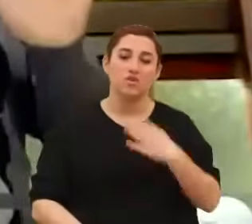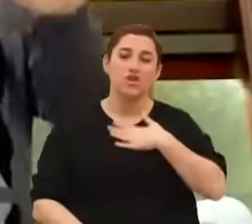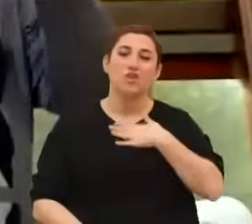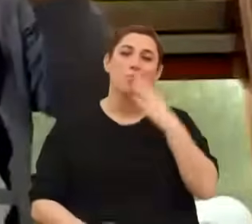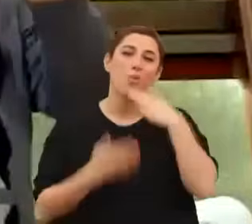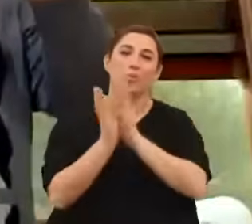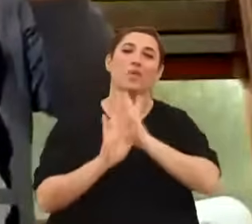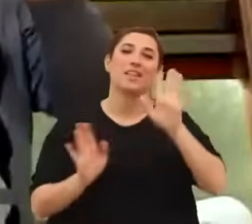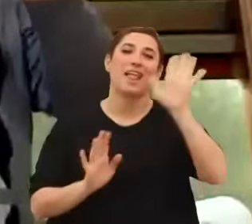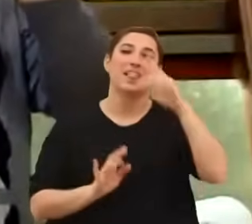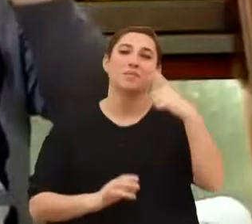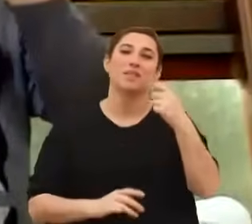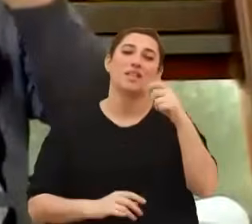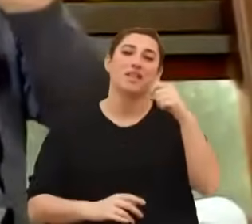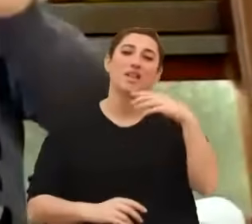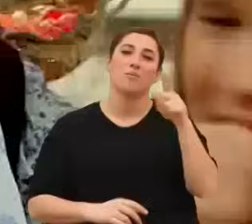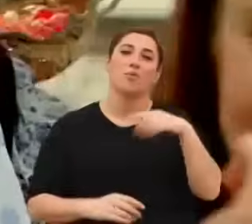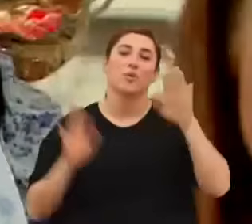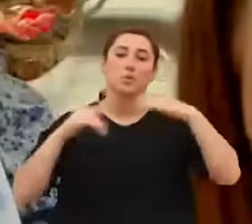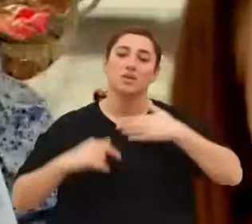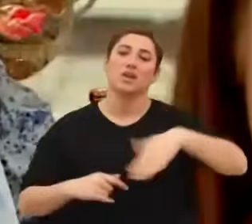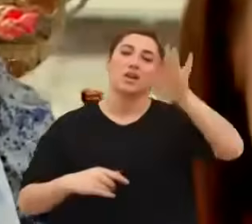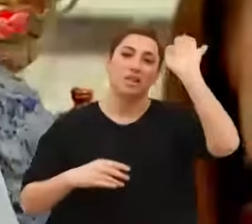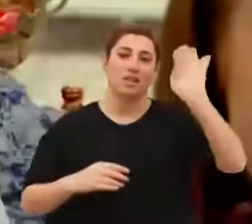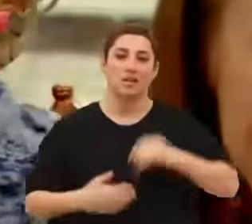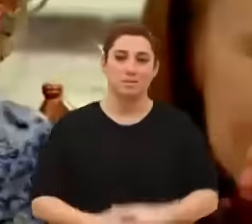gitti. 50 bin lira böyle vah vah ucağa gitti